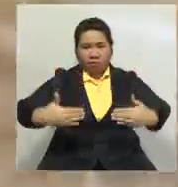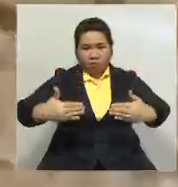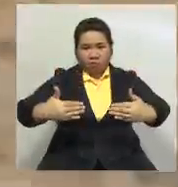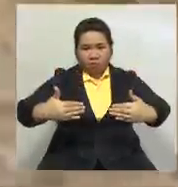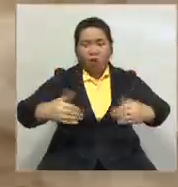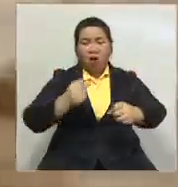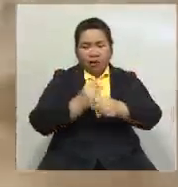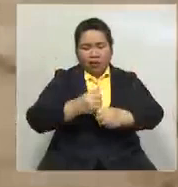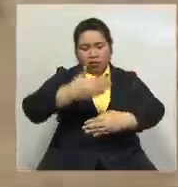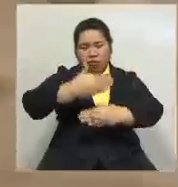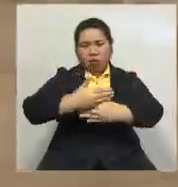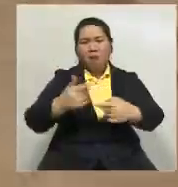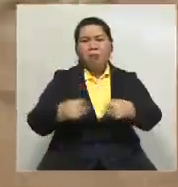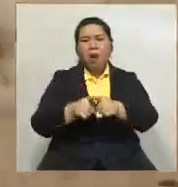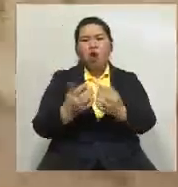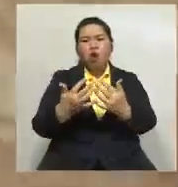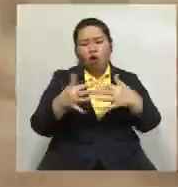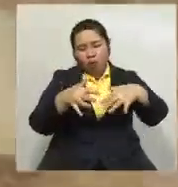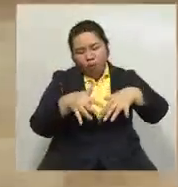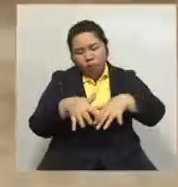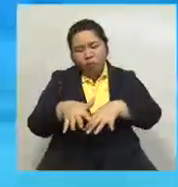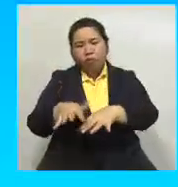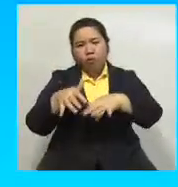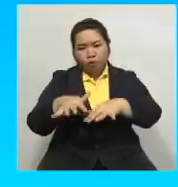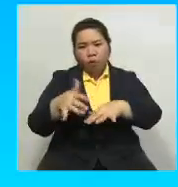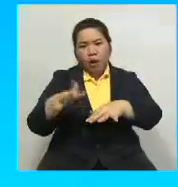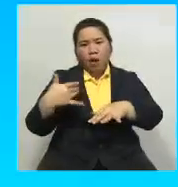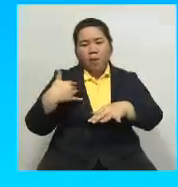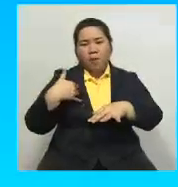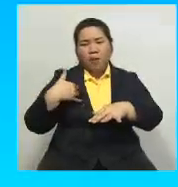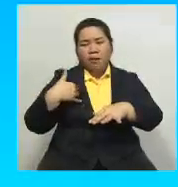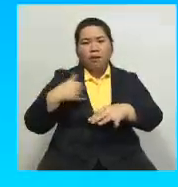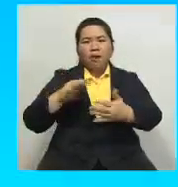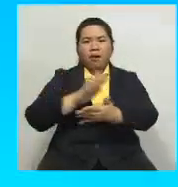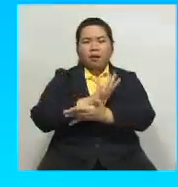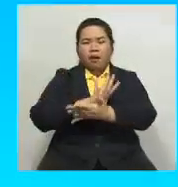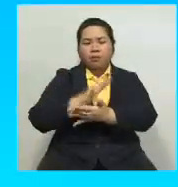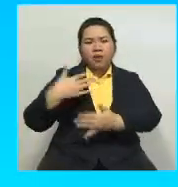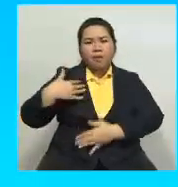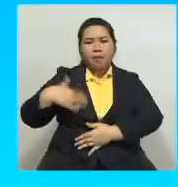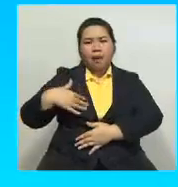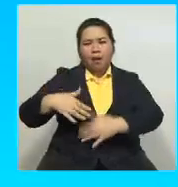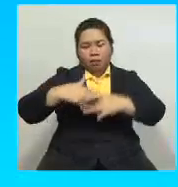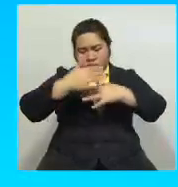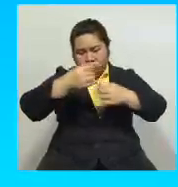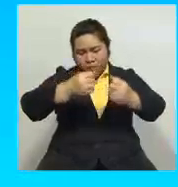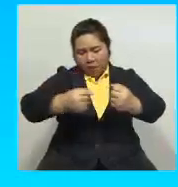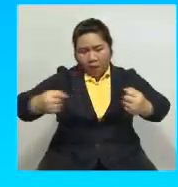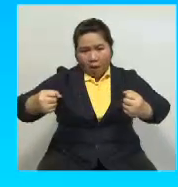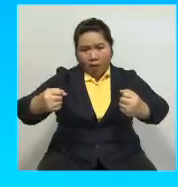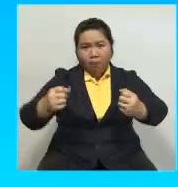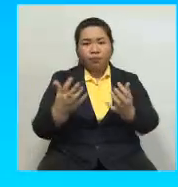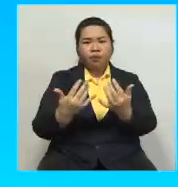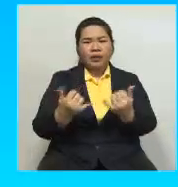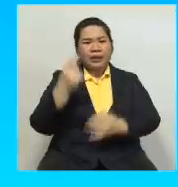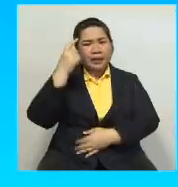ทะลักวางเป็นแนวด้านหน้าชะลอน้ำนะคะแล้วก็จะใช้แผ่นชีทพายปักด้านหลังให้น้ำไหลเข้าน้อยที่สุดซึ่งกระบวน